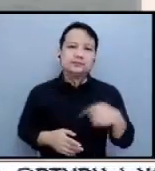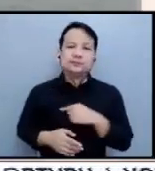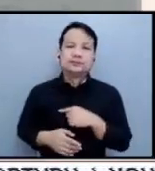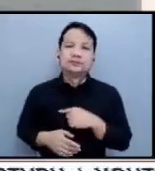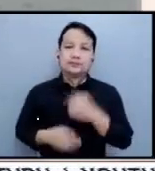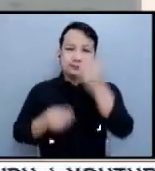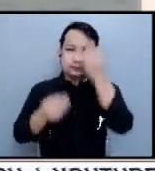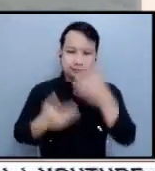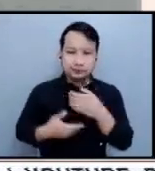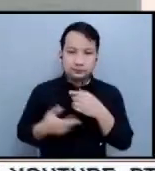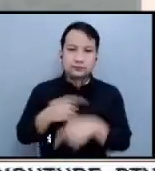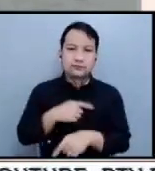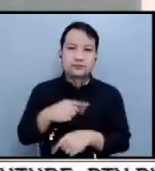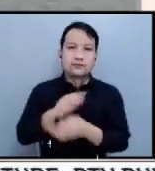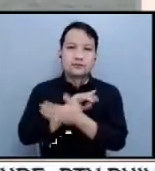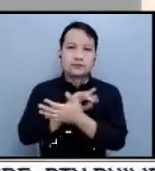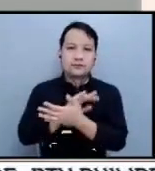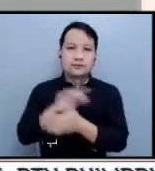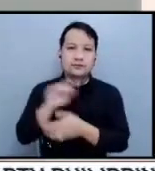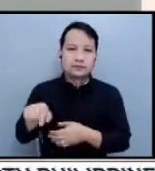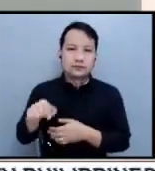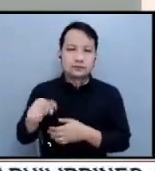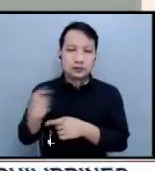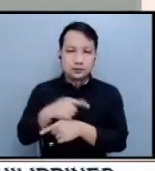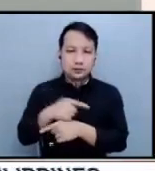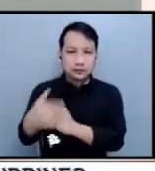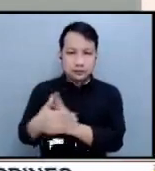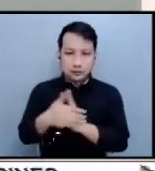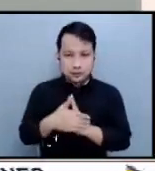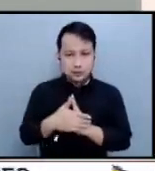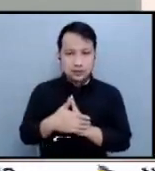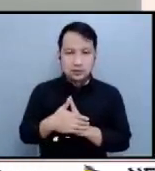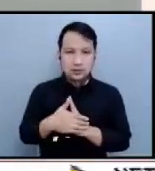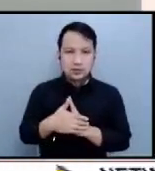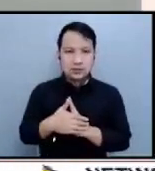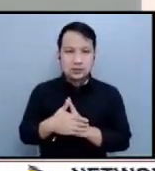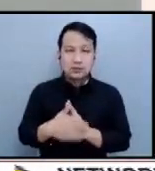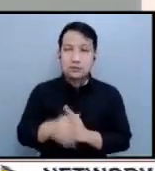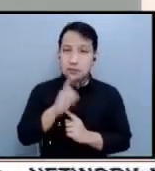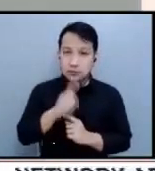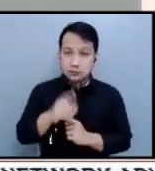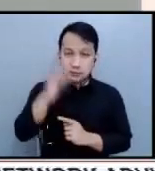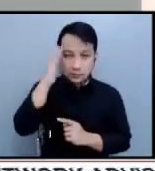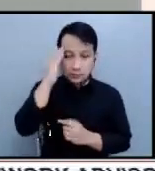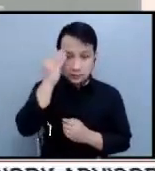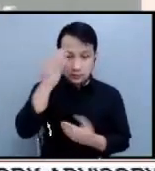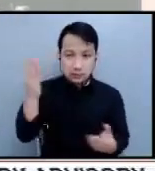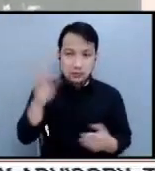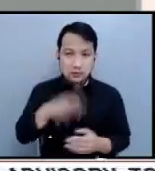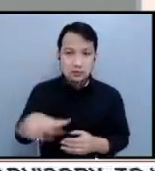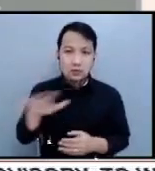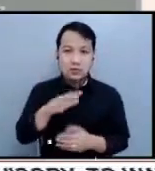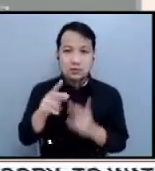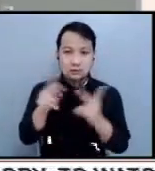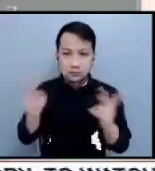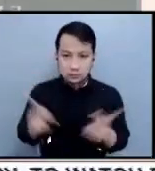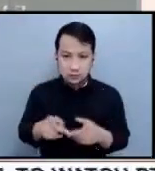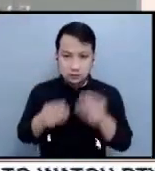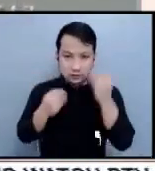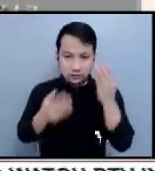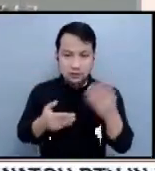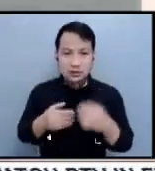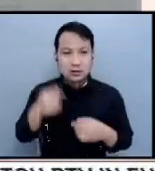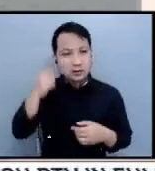sa COVID positive isolation facility kaagad. But rest assured, all of the cases that are